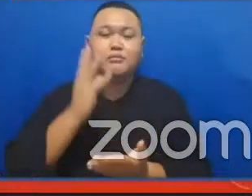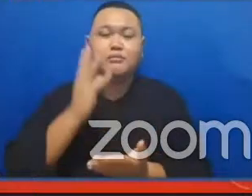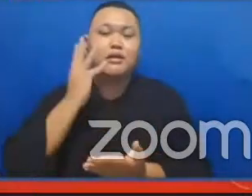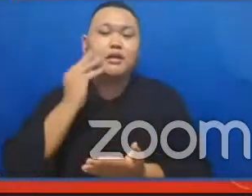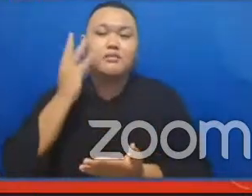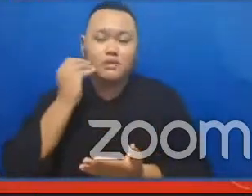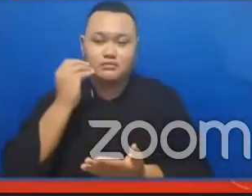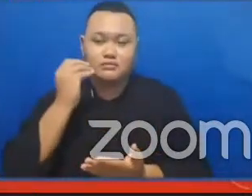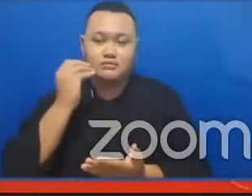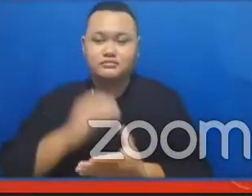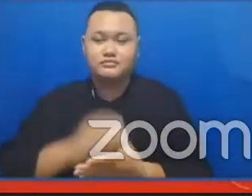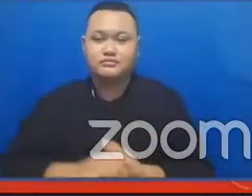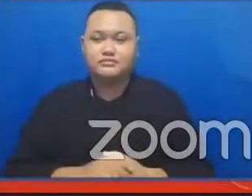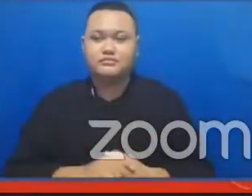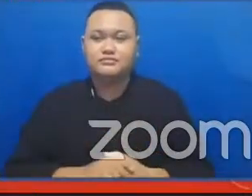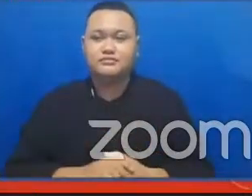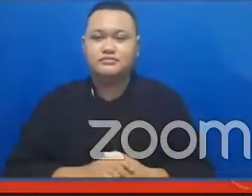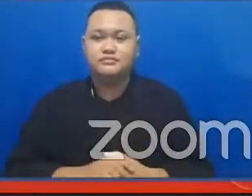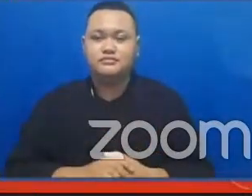kita.